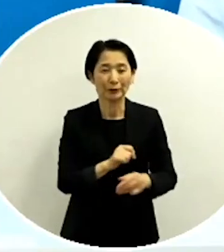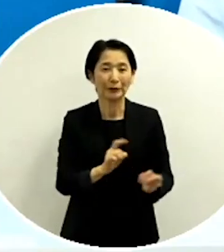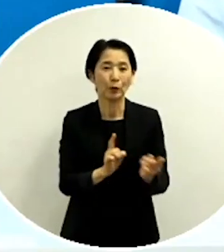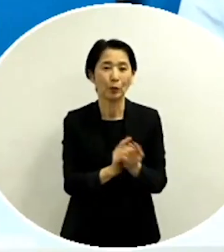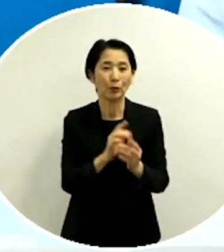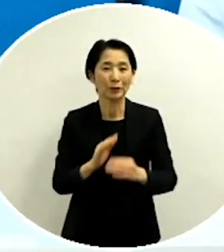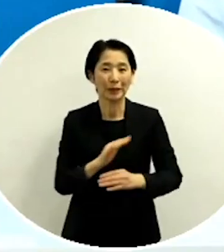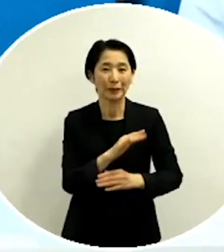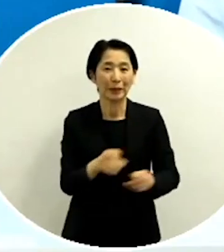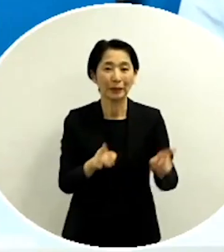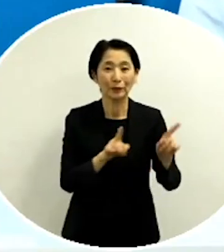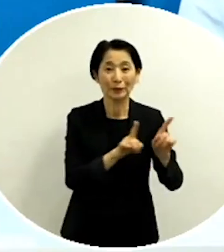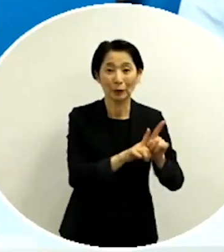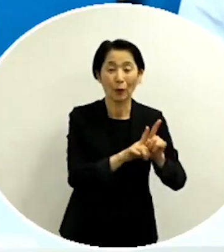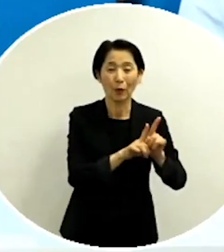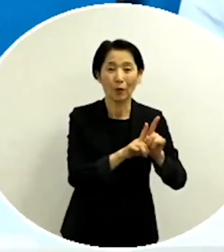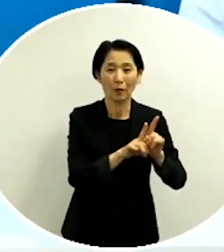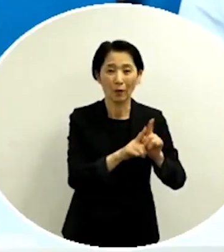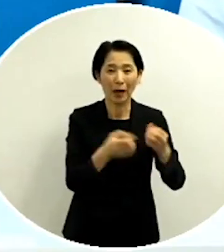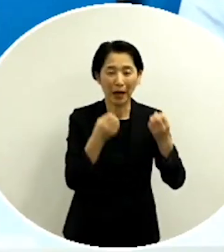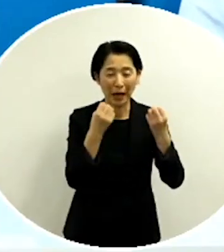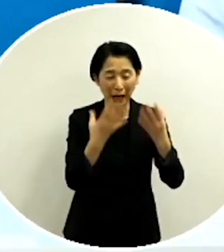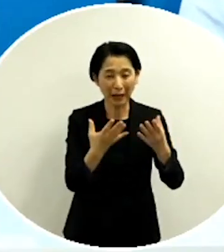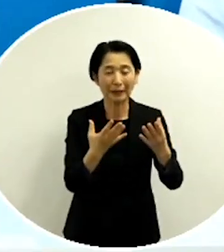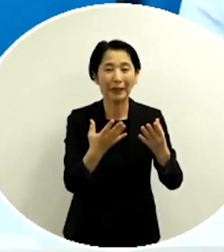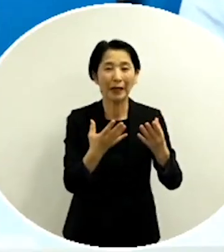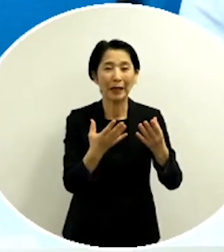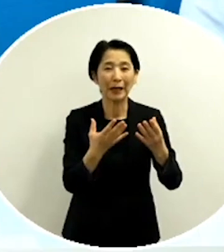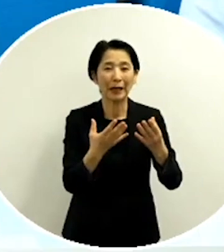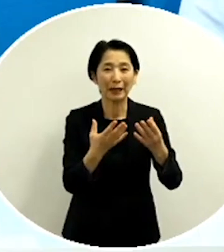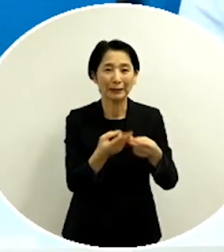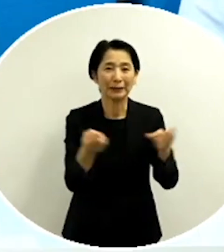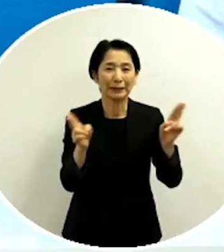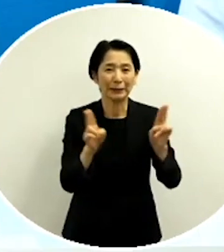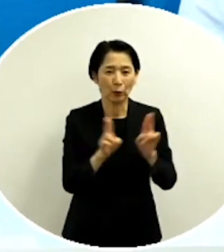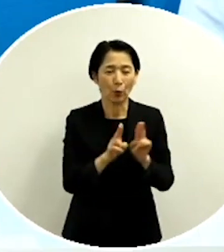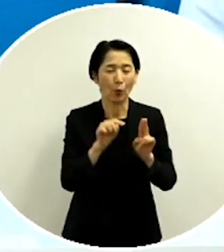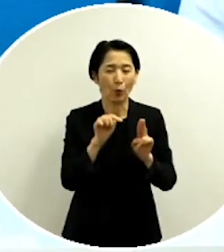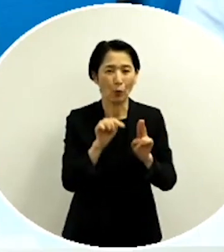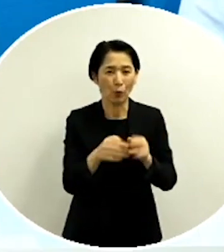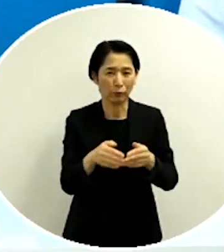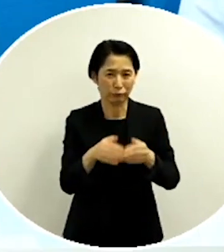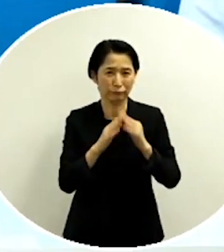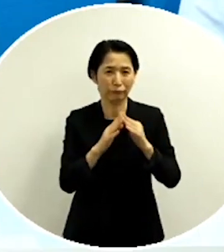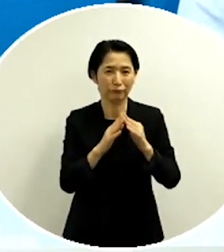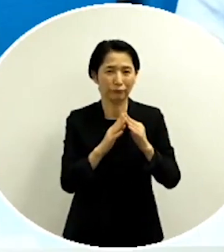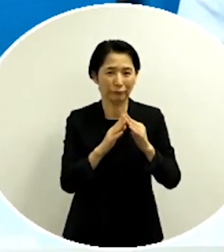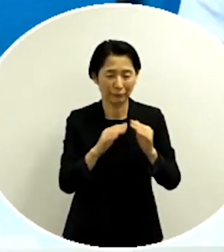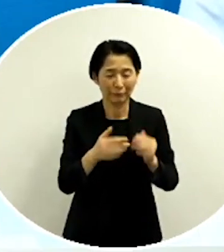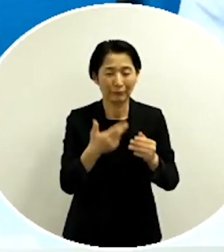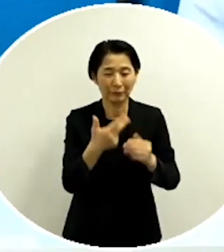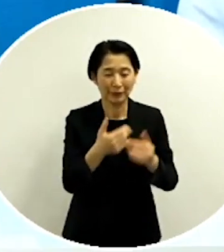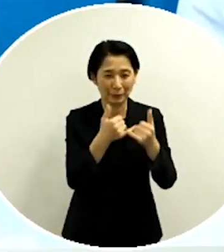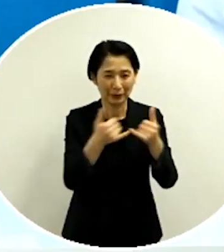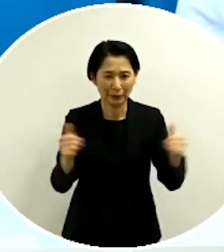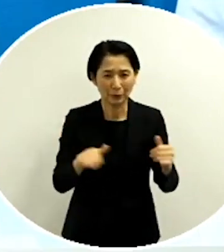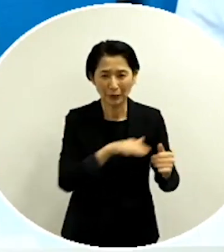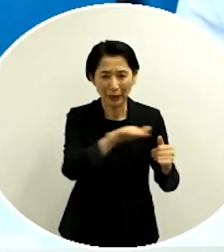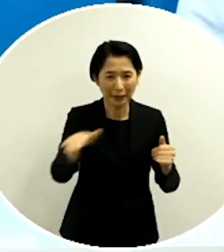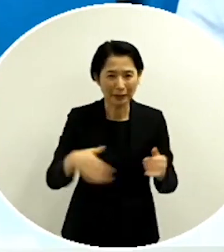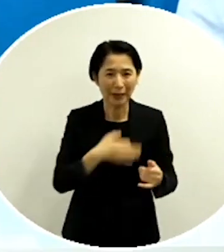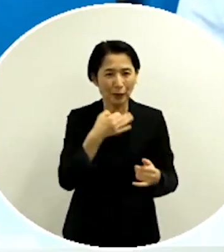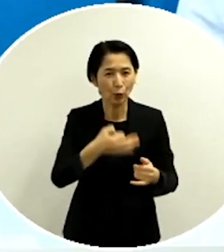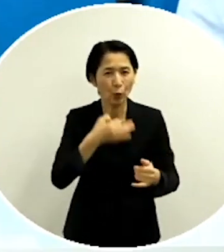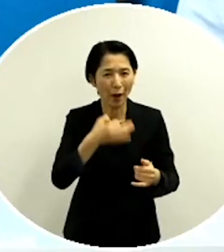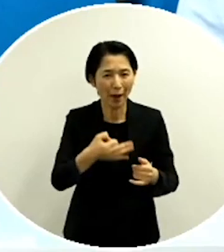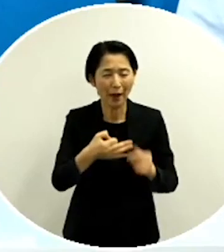一緒にあろう新しいこの立憲民主党の綱領をつくってそこでやっぱり草の根の声というものを大事にしていくと